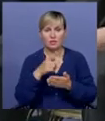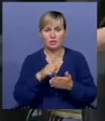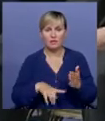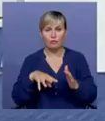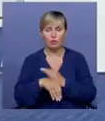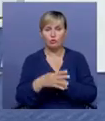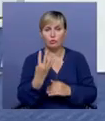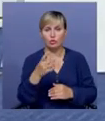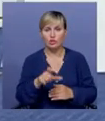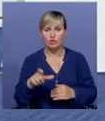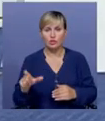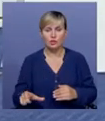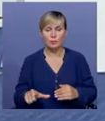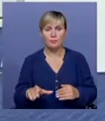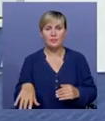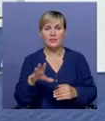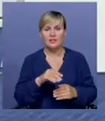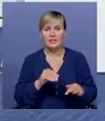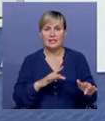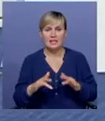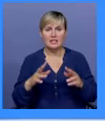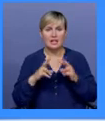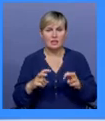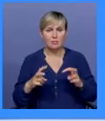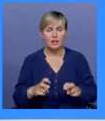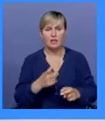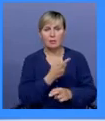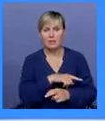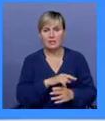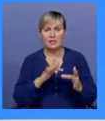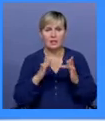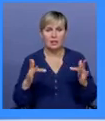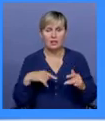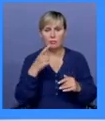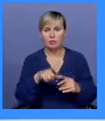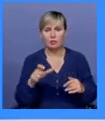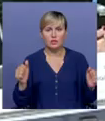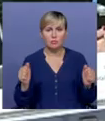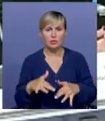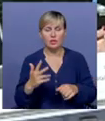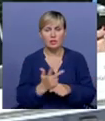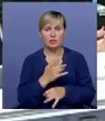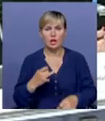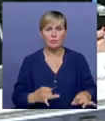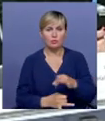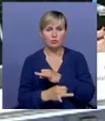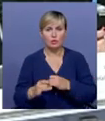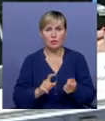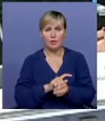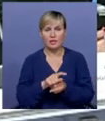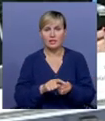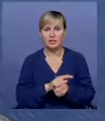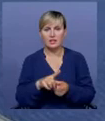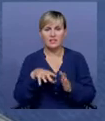входят 44 человека, политические деятели, эксперты, медийные и интернет-персоны, собирались трижды. Обсуждали политическую